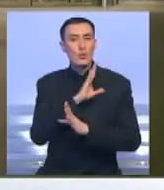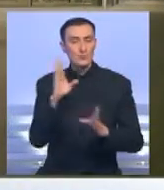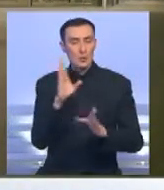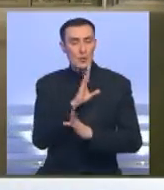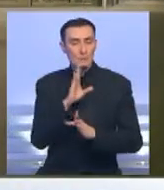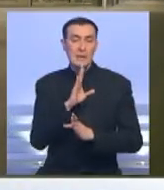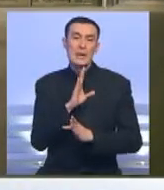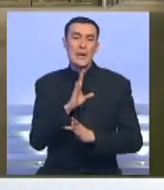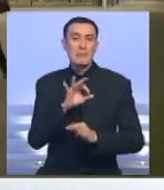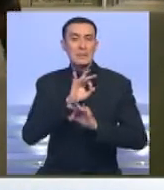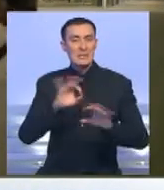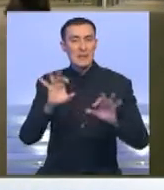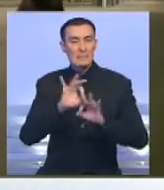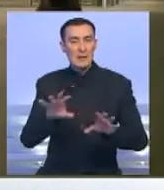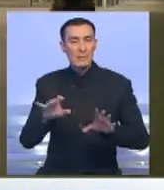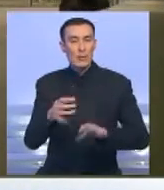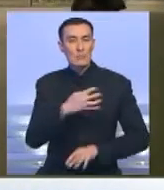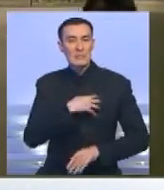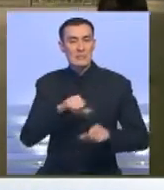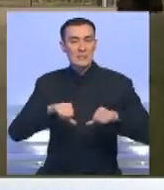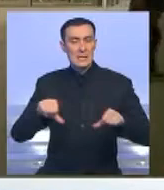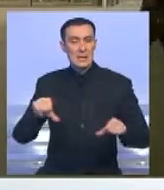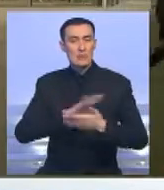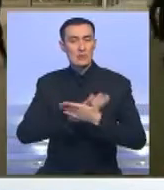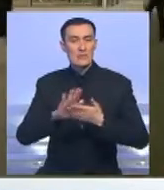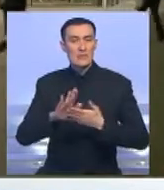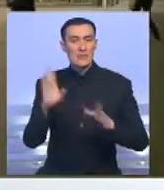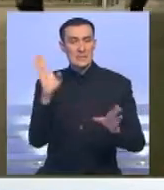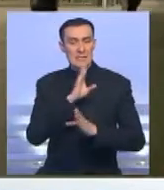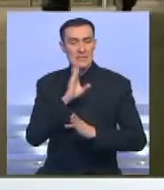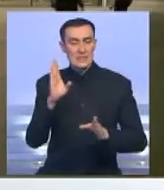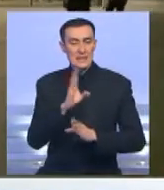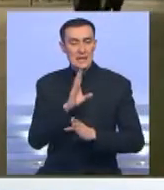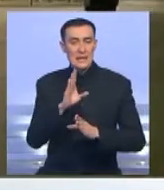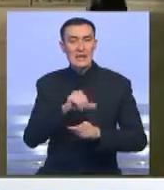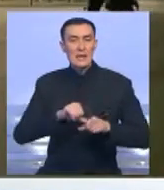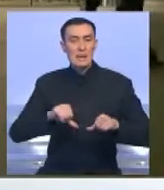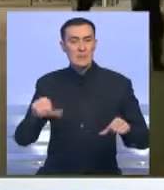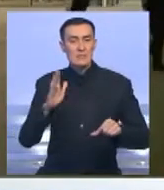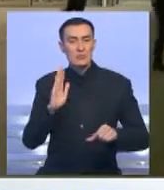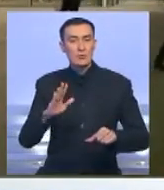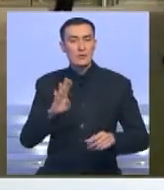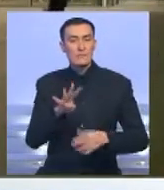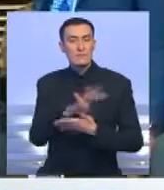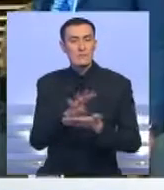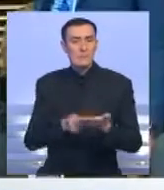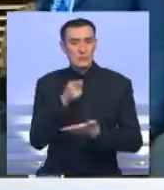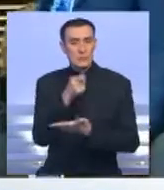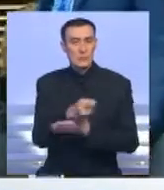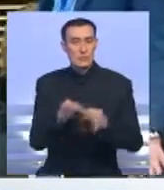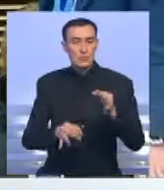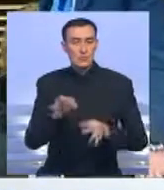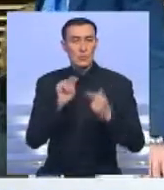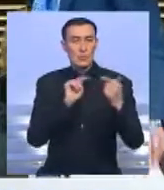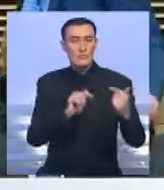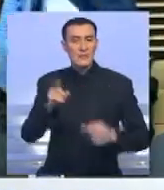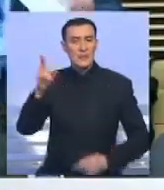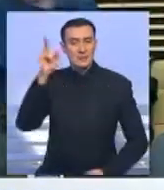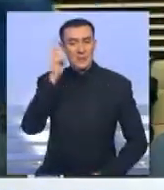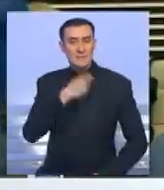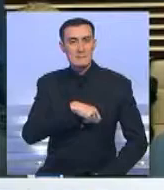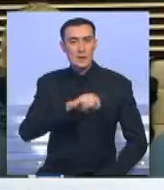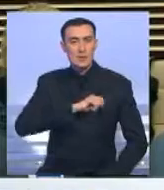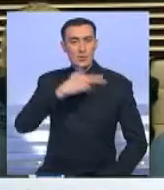них. По словам еврокомиссара по окружающей среде Кармену Велла, Еврокомиссия даже намерена подать в суд на Германию, Францию,